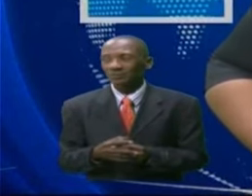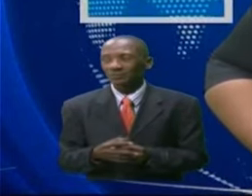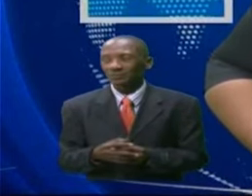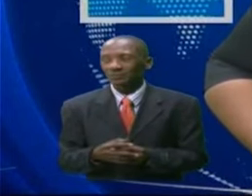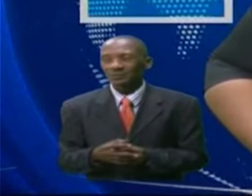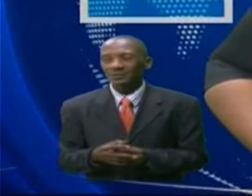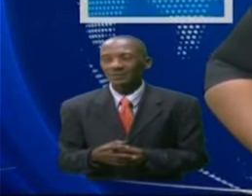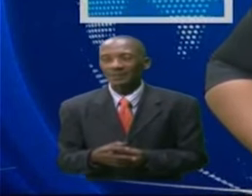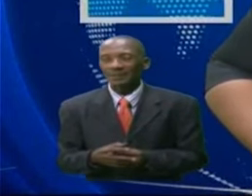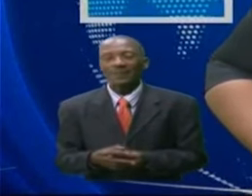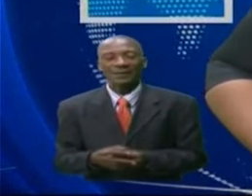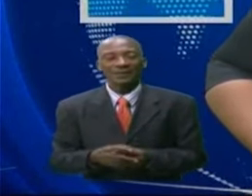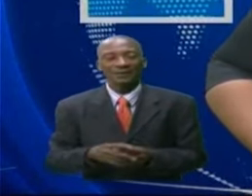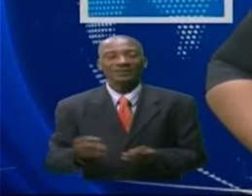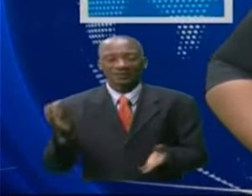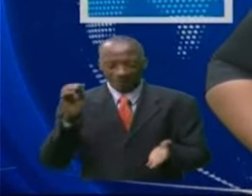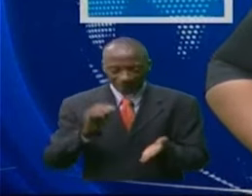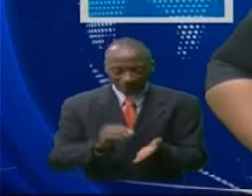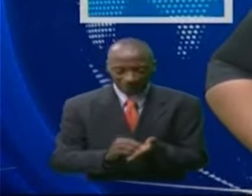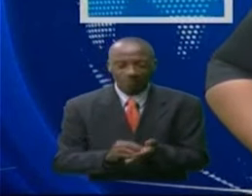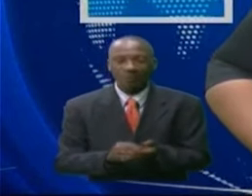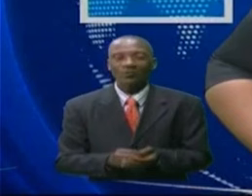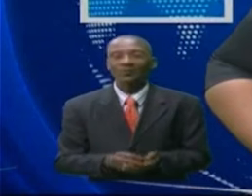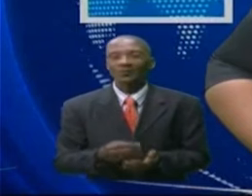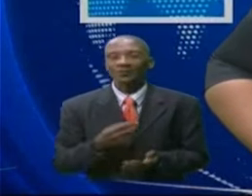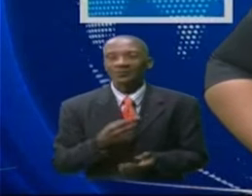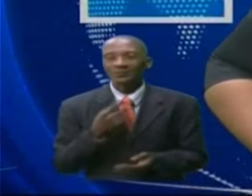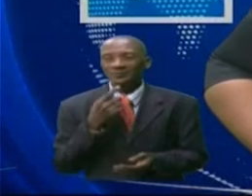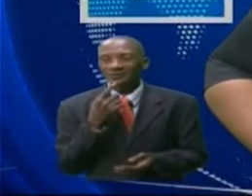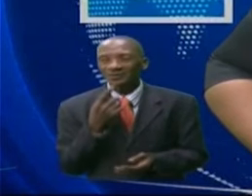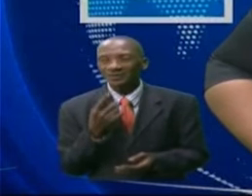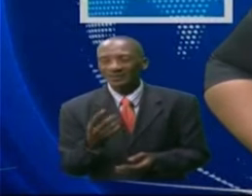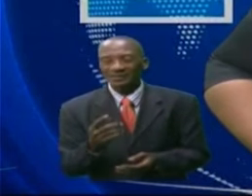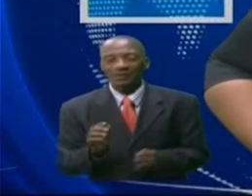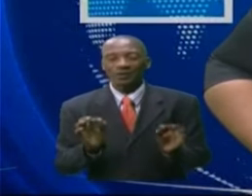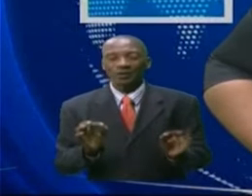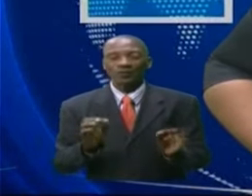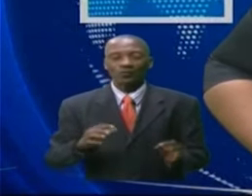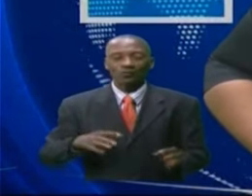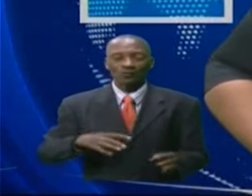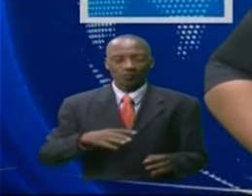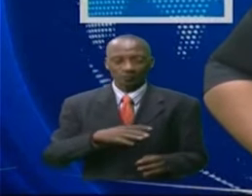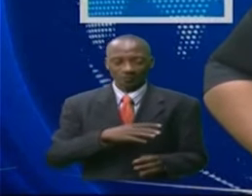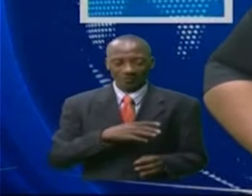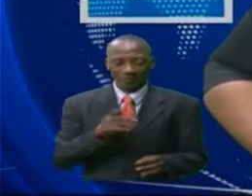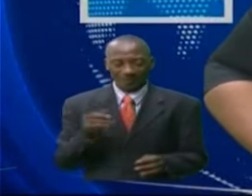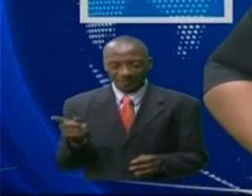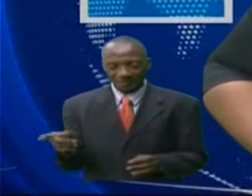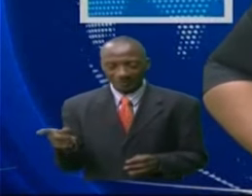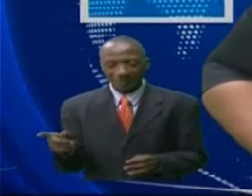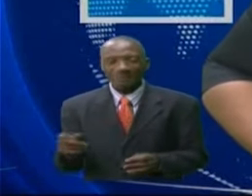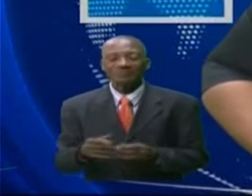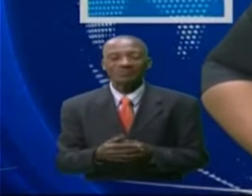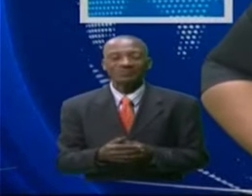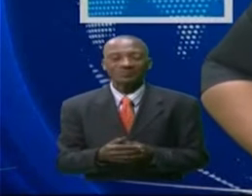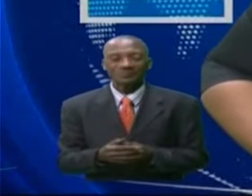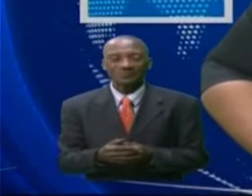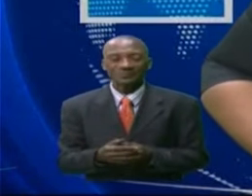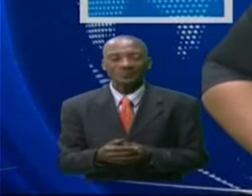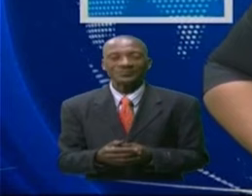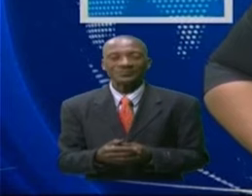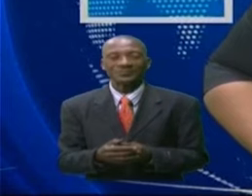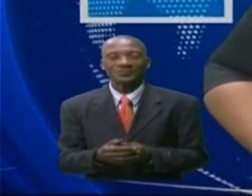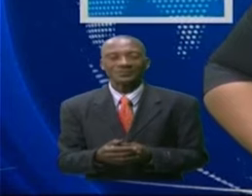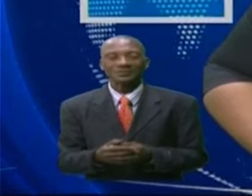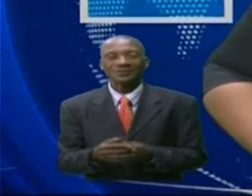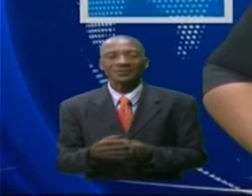Voilà, je reprends donc ce reportage sur le nouveau comité Ngwaka qui a été investi hier dimanche en présence du deuxième